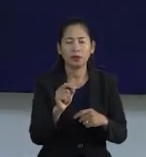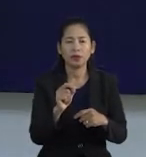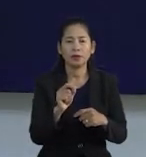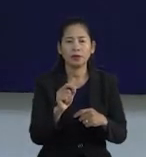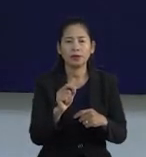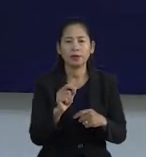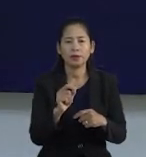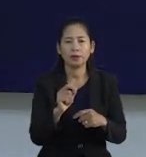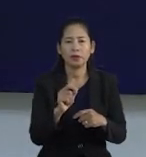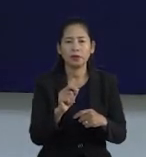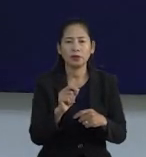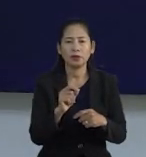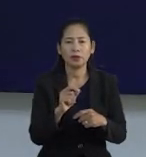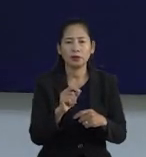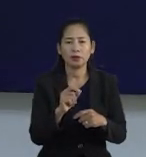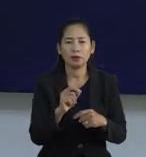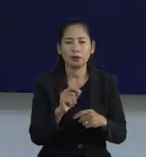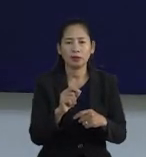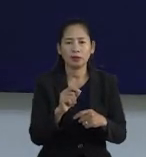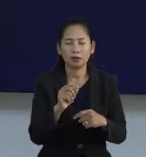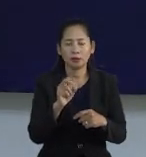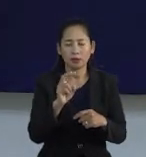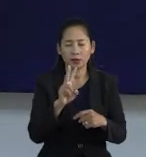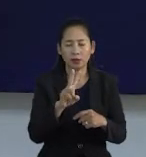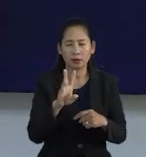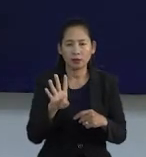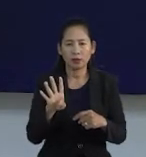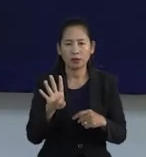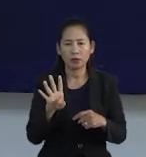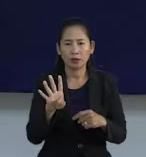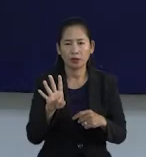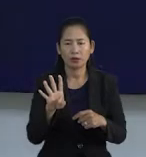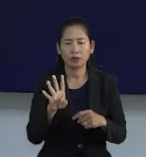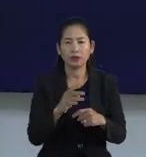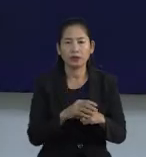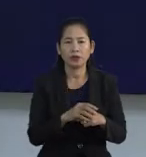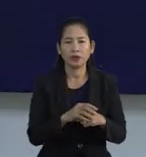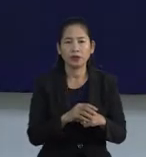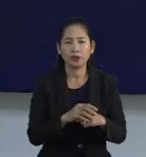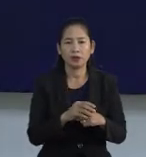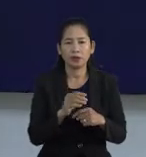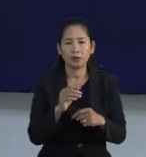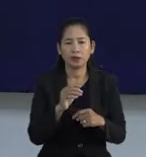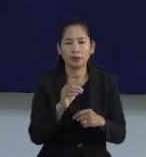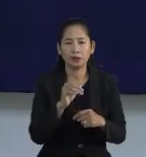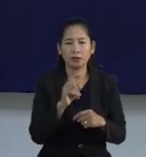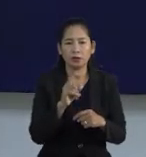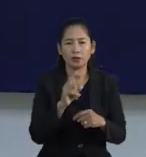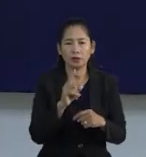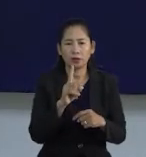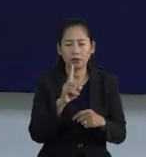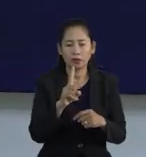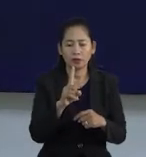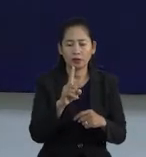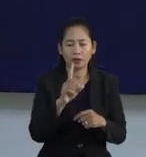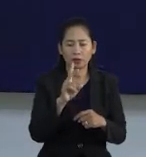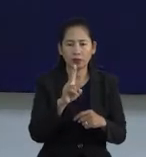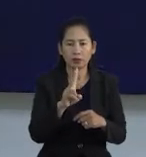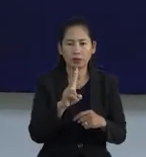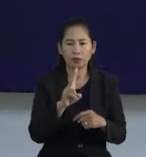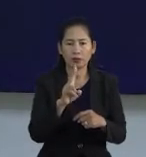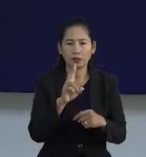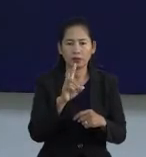con nè và mà thấy thấy buồn hái dừng rộp muối